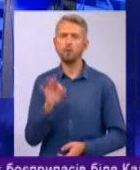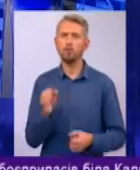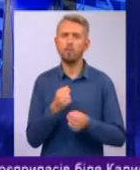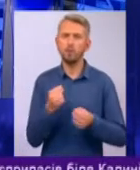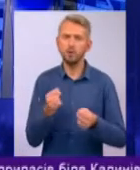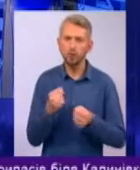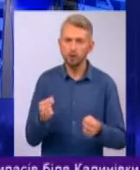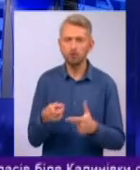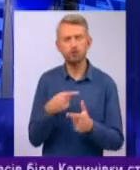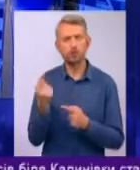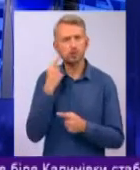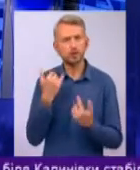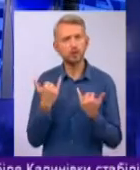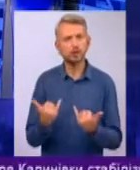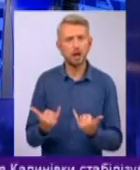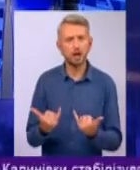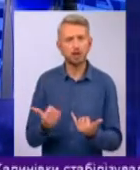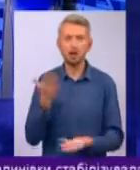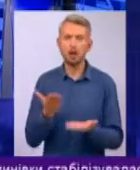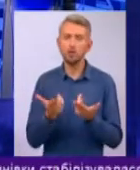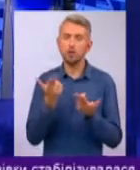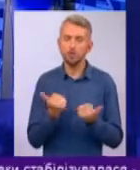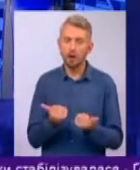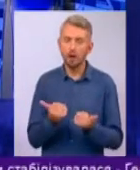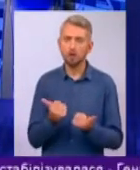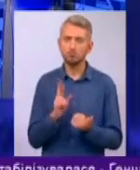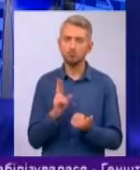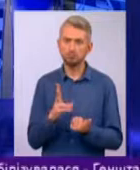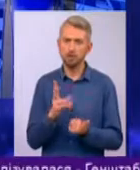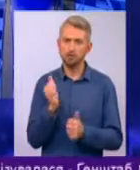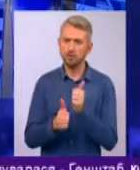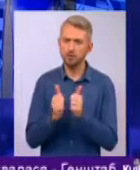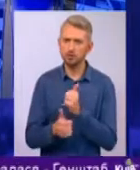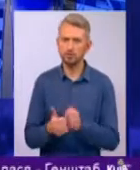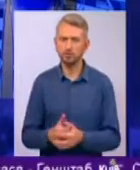чи чути їх зараз? Якщо так, наскільки часто?